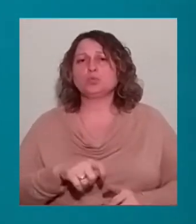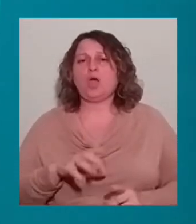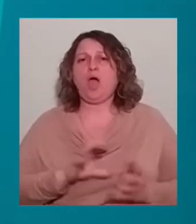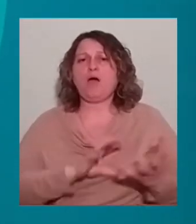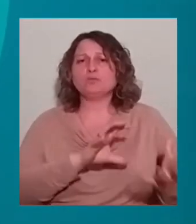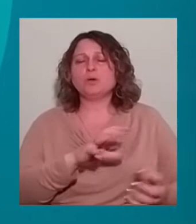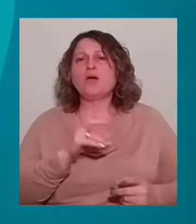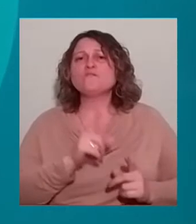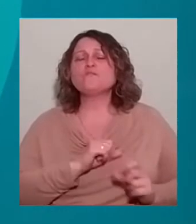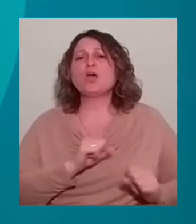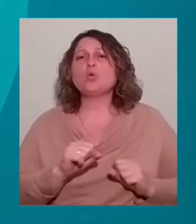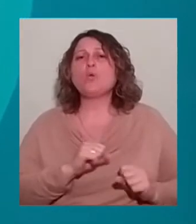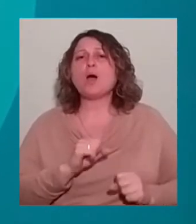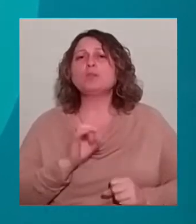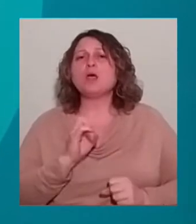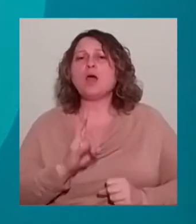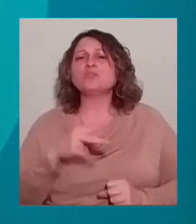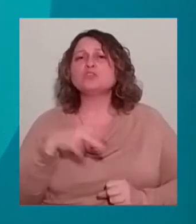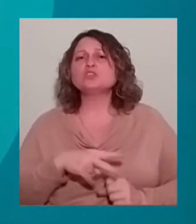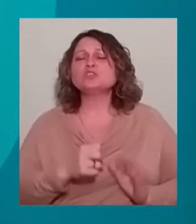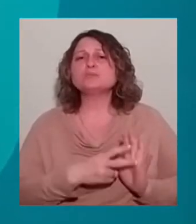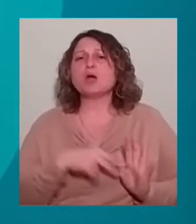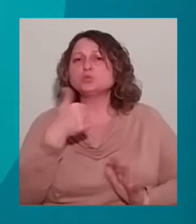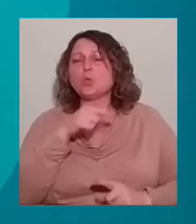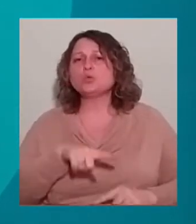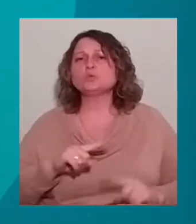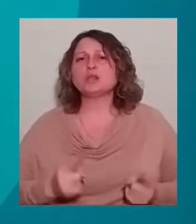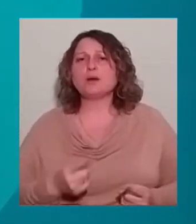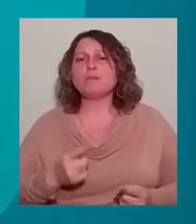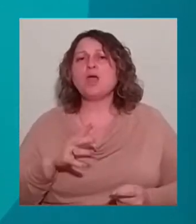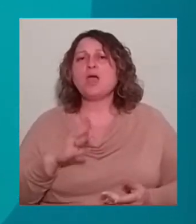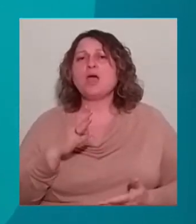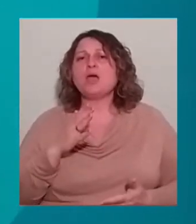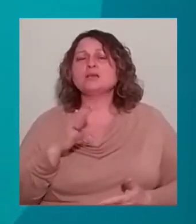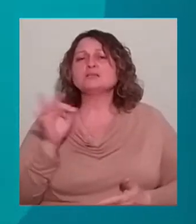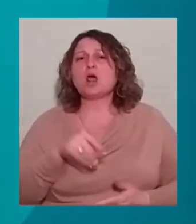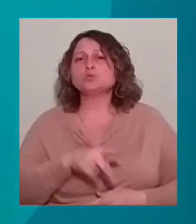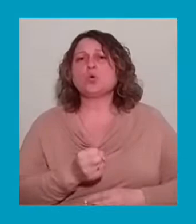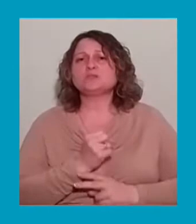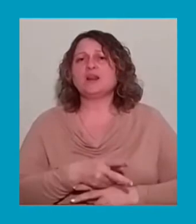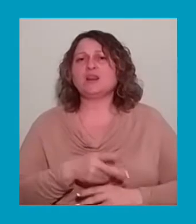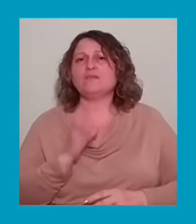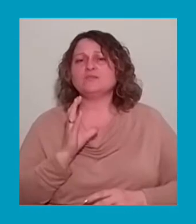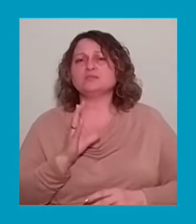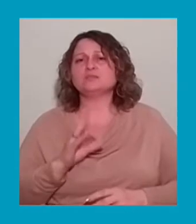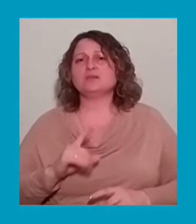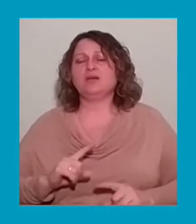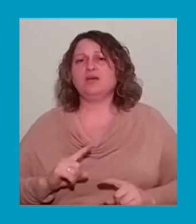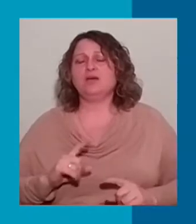рятувальниками Одещини, затримали в липні 2017 року. Майже одразу суд звільнив його з-під варти.